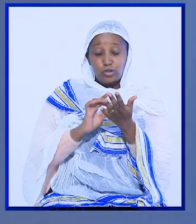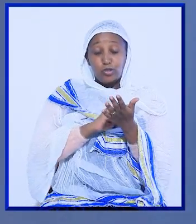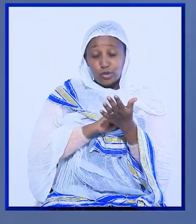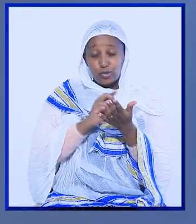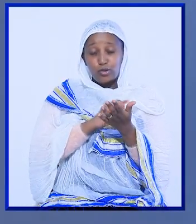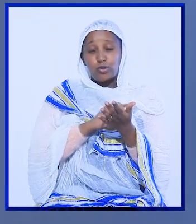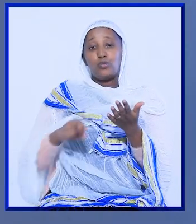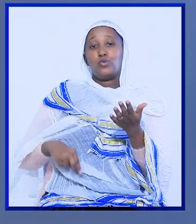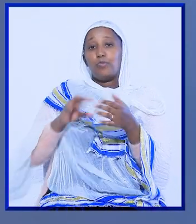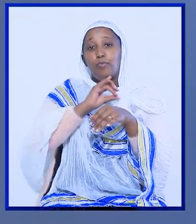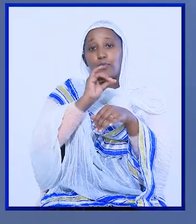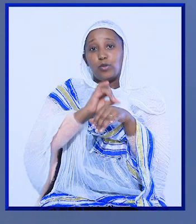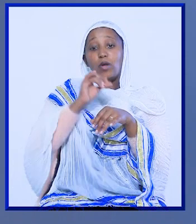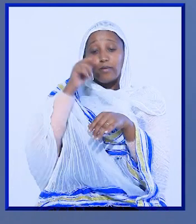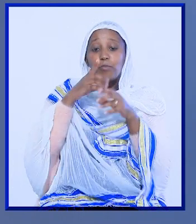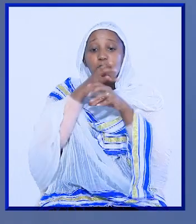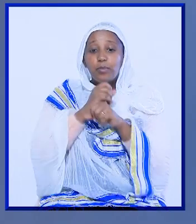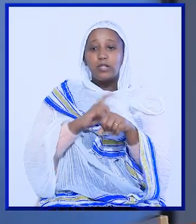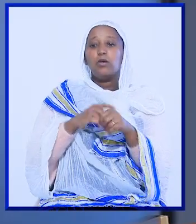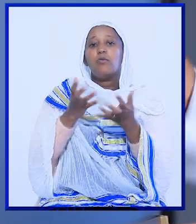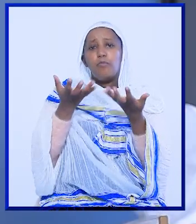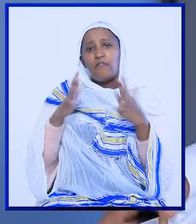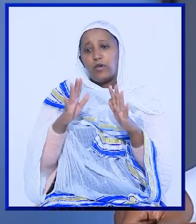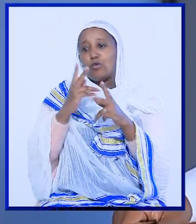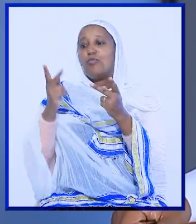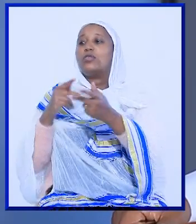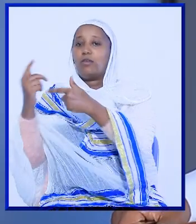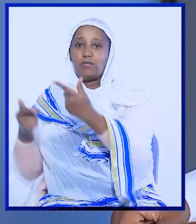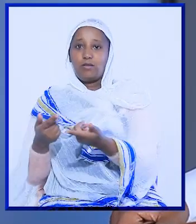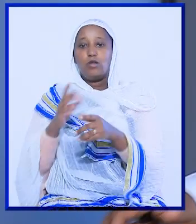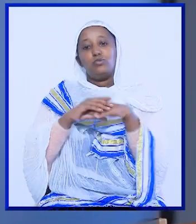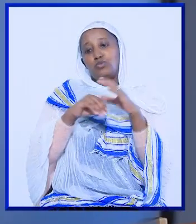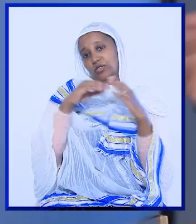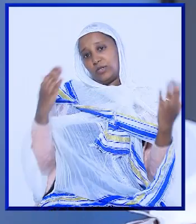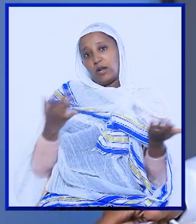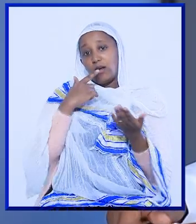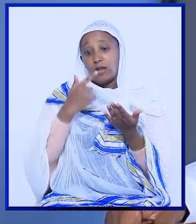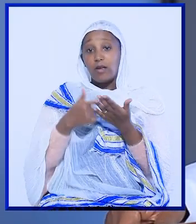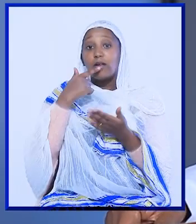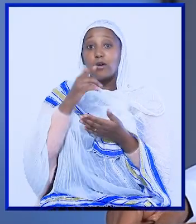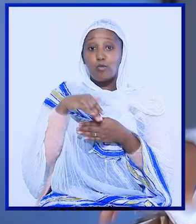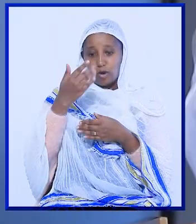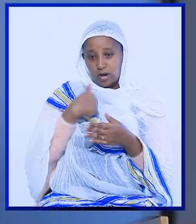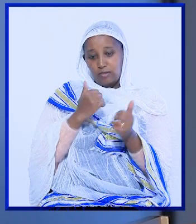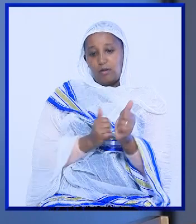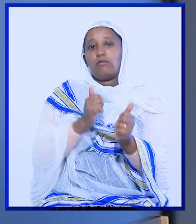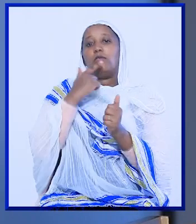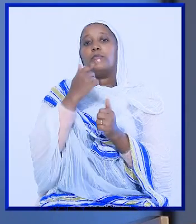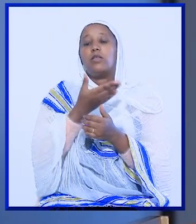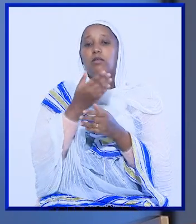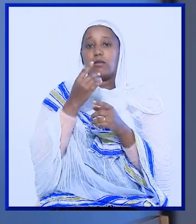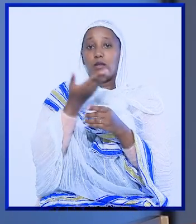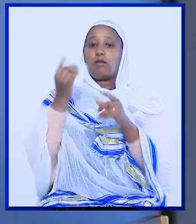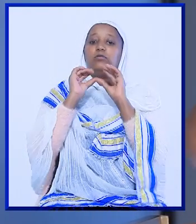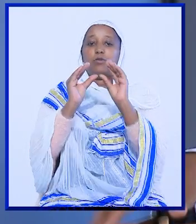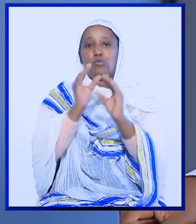ጌታችን ቅዱስ ጴጥሮስን አንተ በሸመገልክ ጊዜ ወደማትወደው ስፍራ ይወስዱሃል፣ እጆችንም ትዘረጋለህ እንዳለው ይህንን ከነገረው